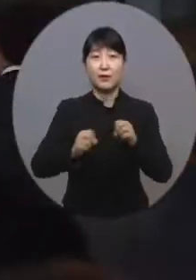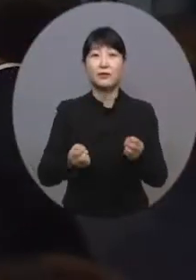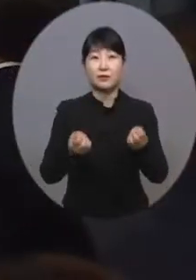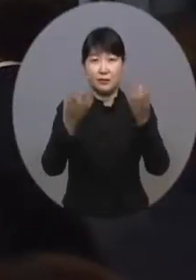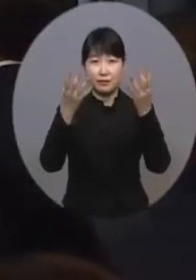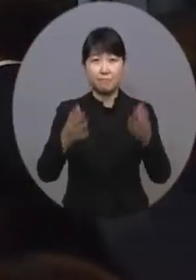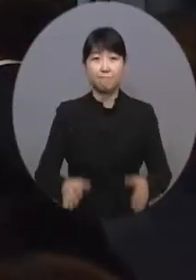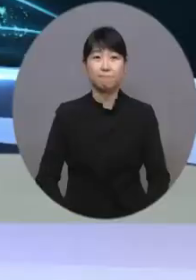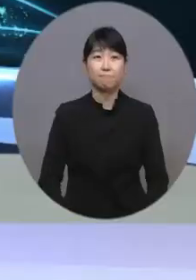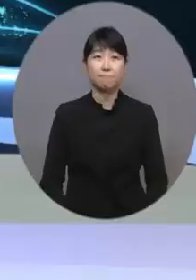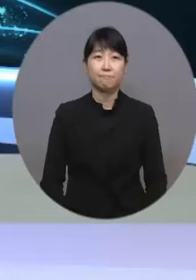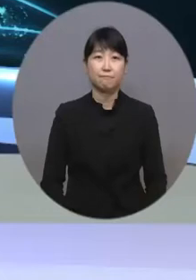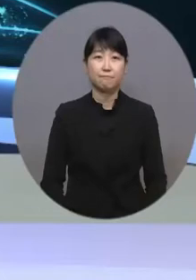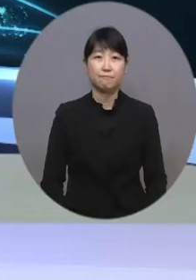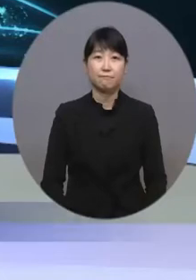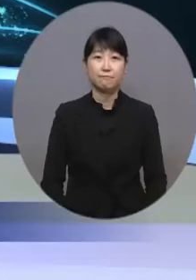이어졌습니다.